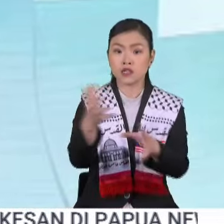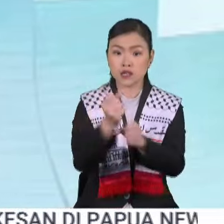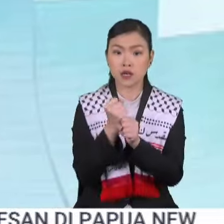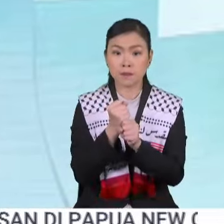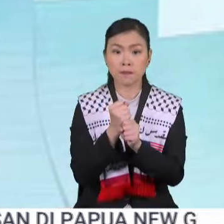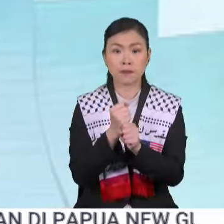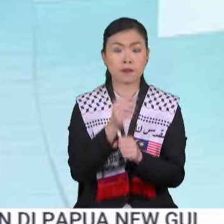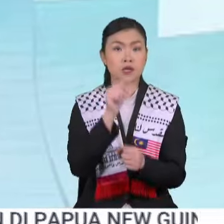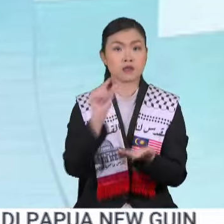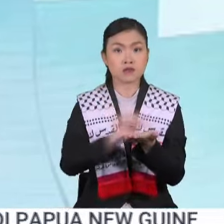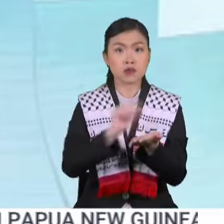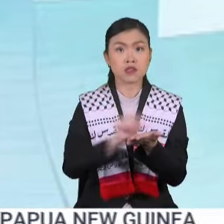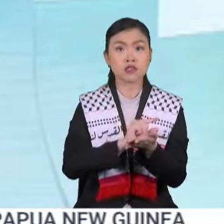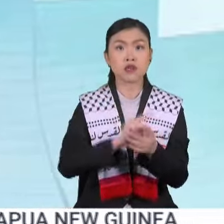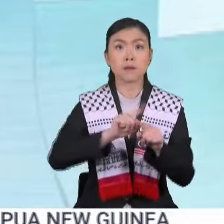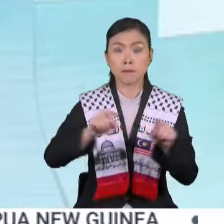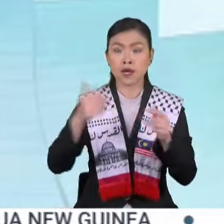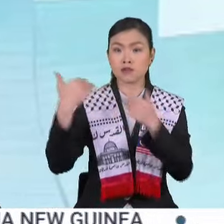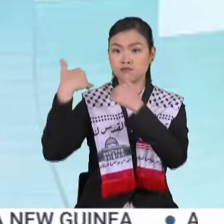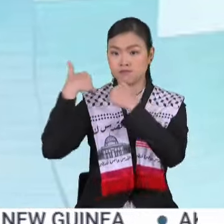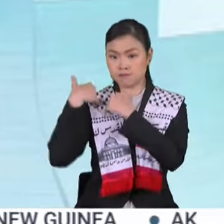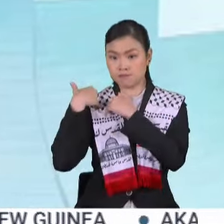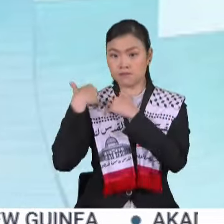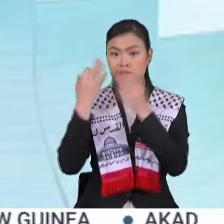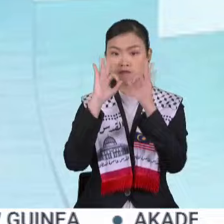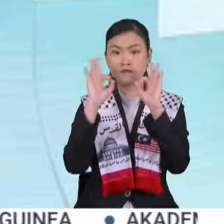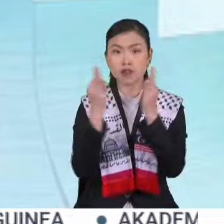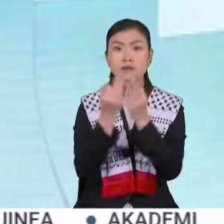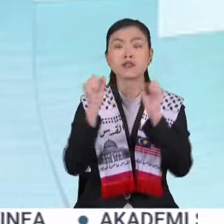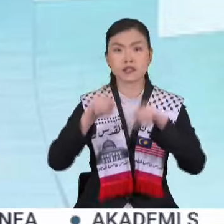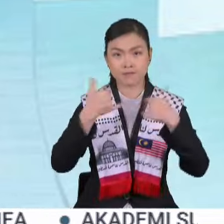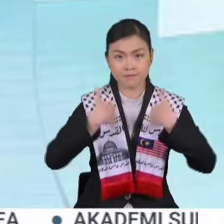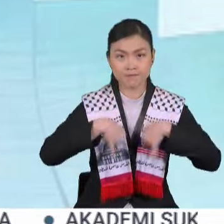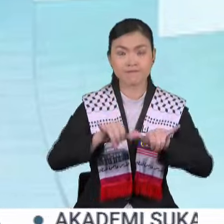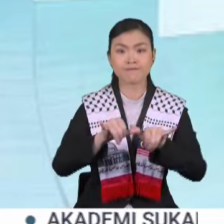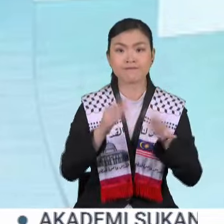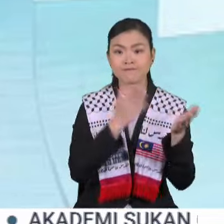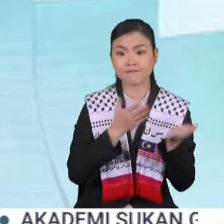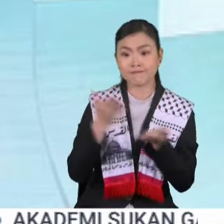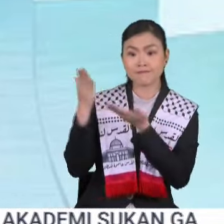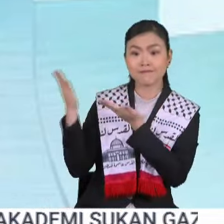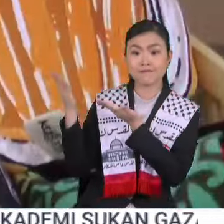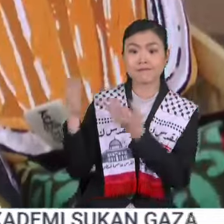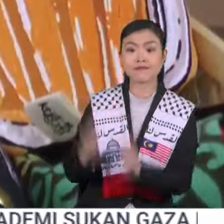juga dapat dilunaskan. Kita ikuti laporan yang disediakan wartawan Asni Fatin Anwar.